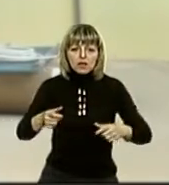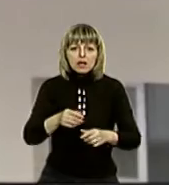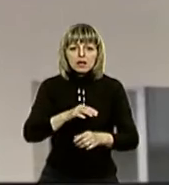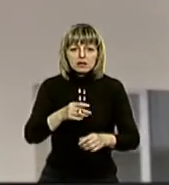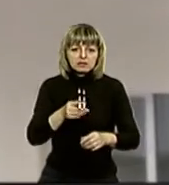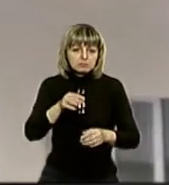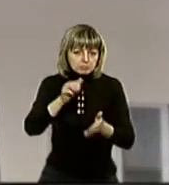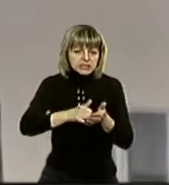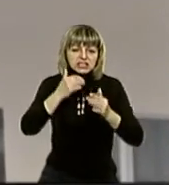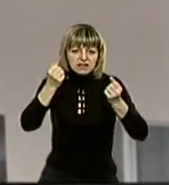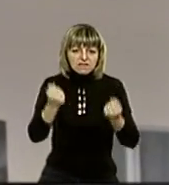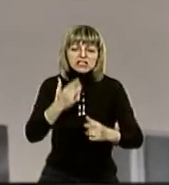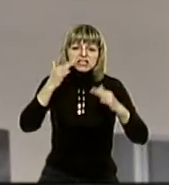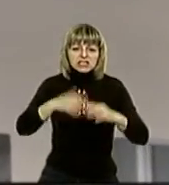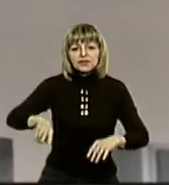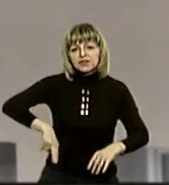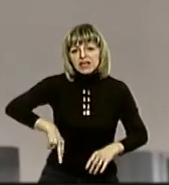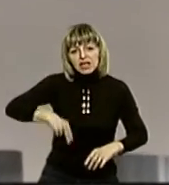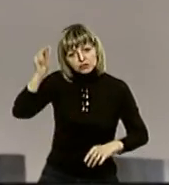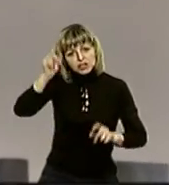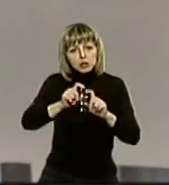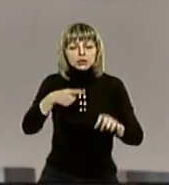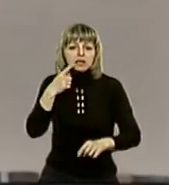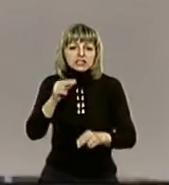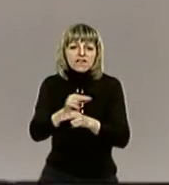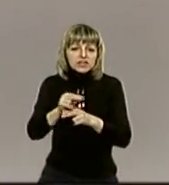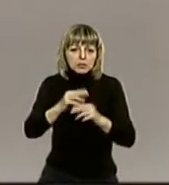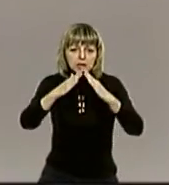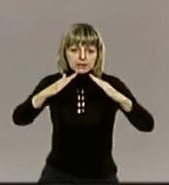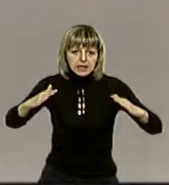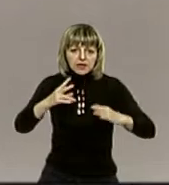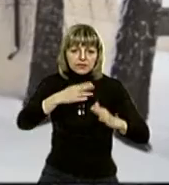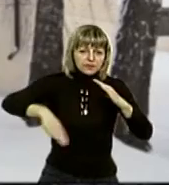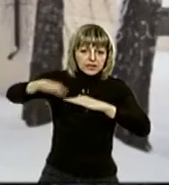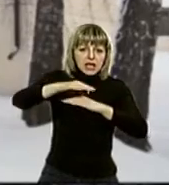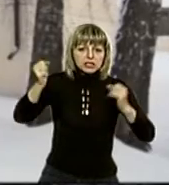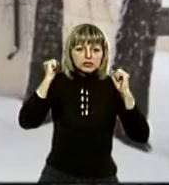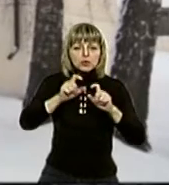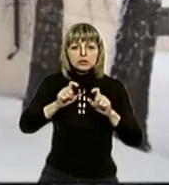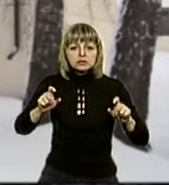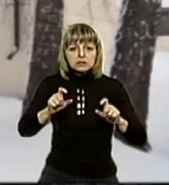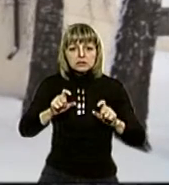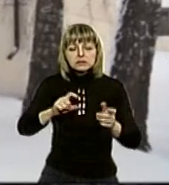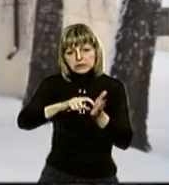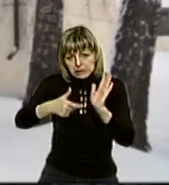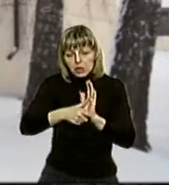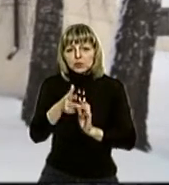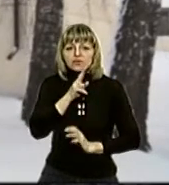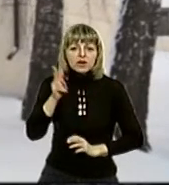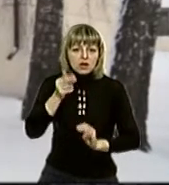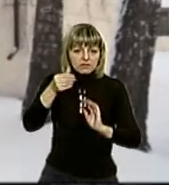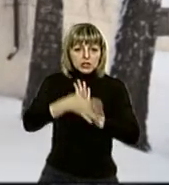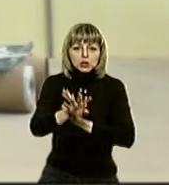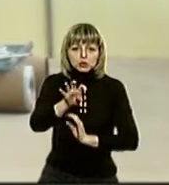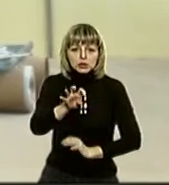вагою снігу. Директор навчального закладу розповідає, відремонтували дах над спортзалом 2 роки тому. Витратили на це 400